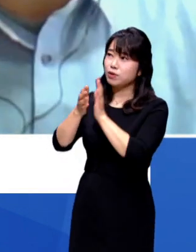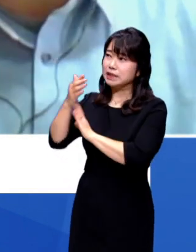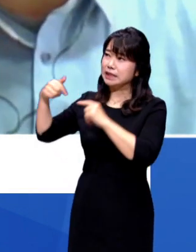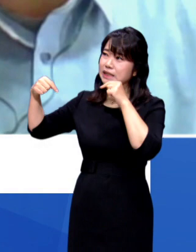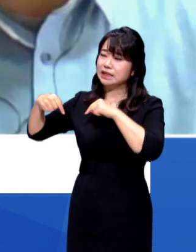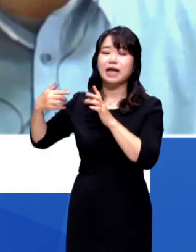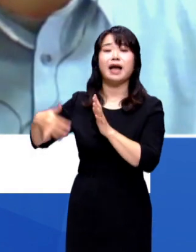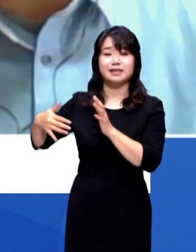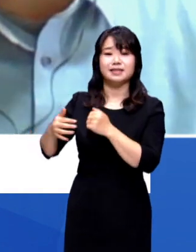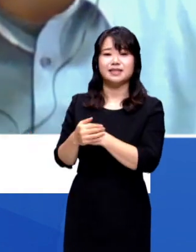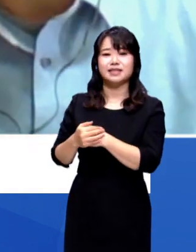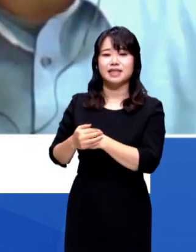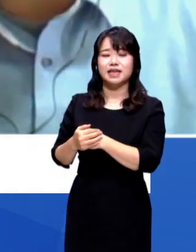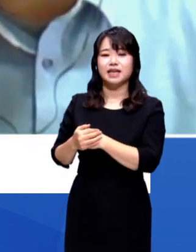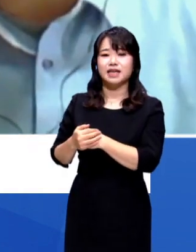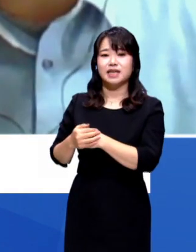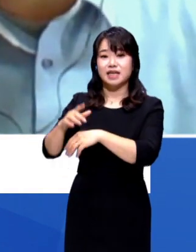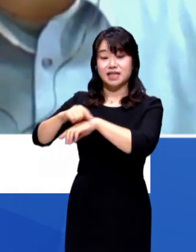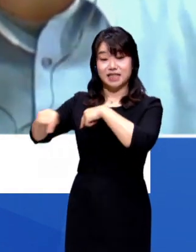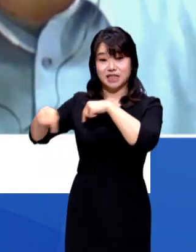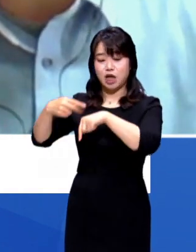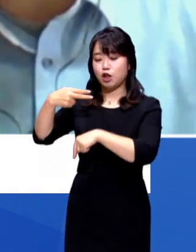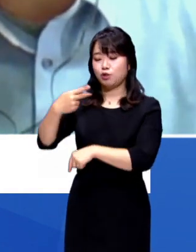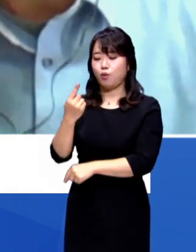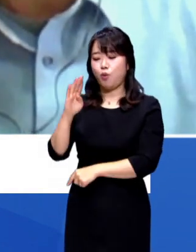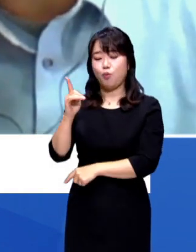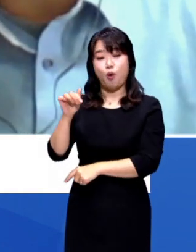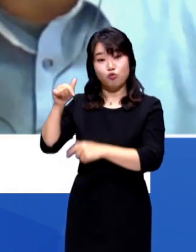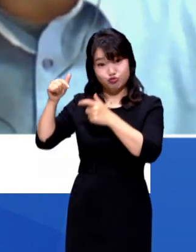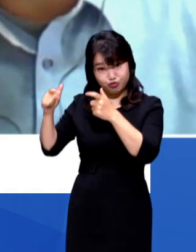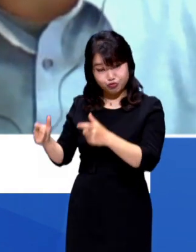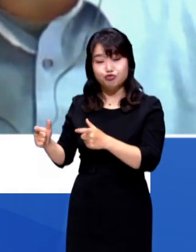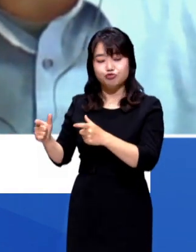그 기초지자체 그 도봉구와는